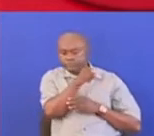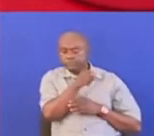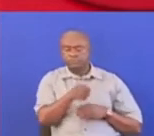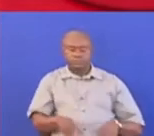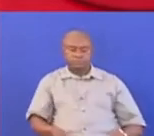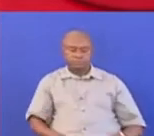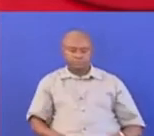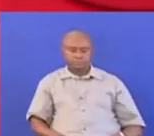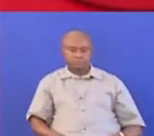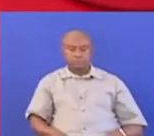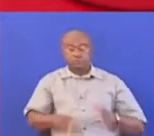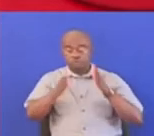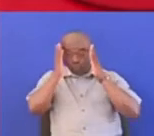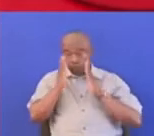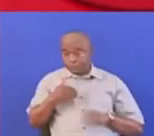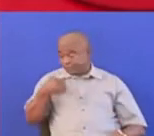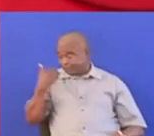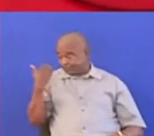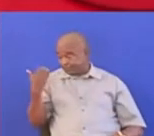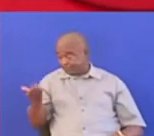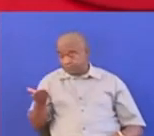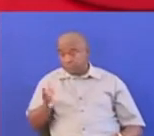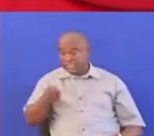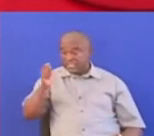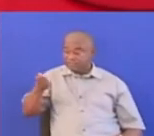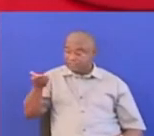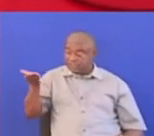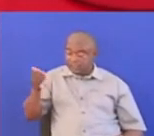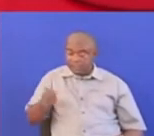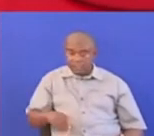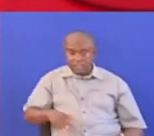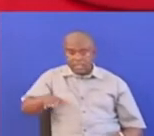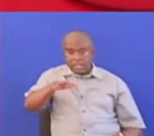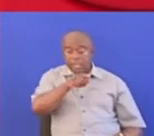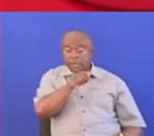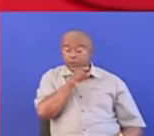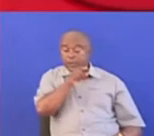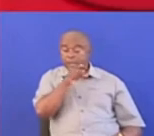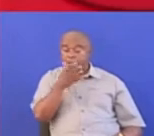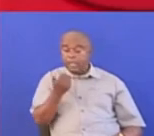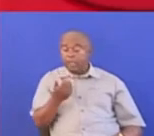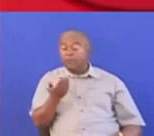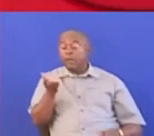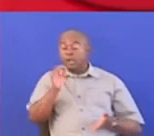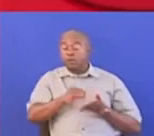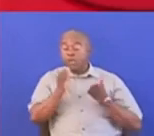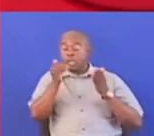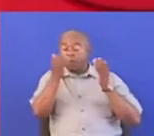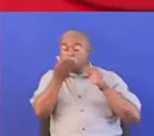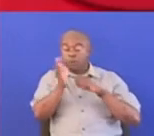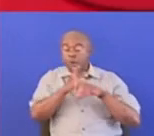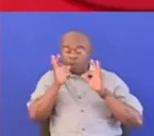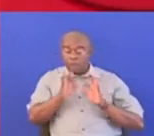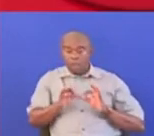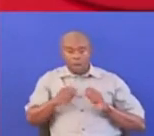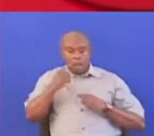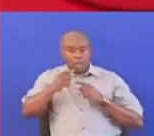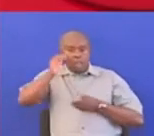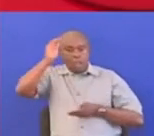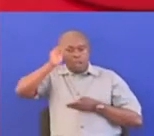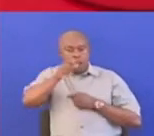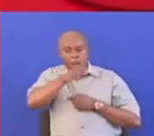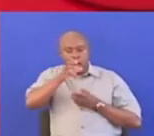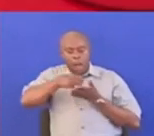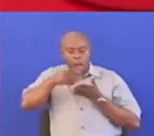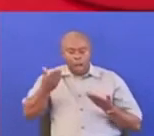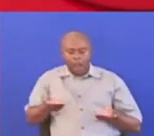mwekezaji. Lakini Mheshimiwa Spika, eneo lile likiwekwa miundombinu litaendelea kuwapunguzia wananchi